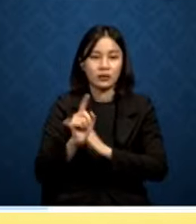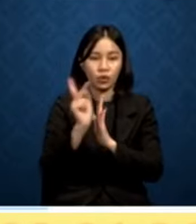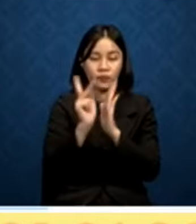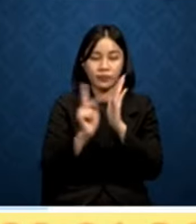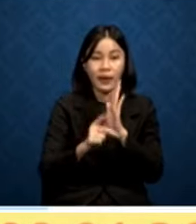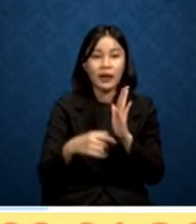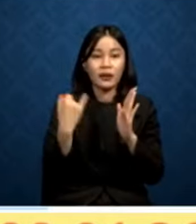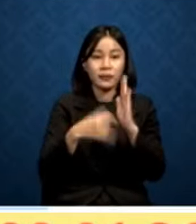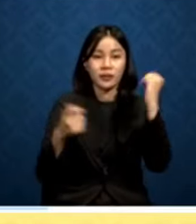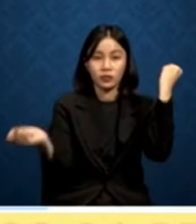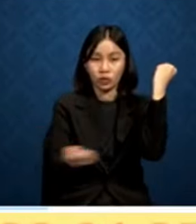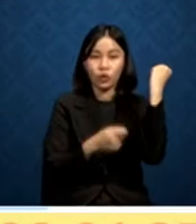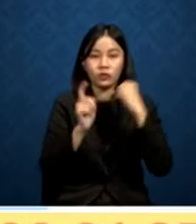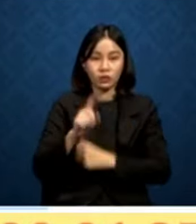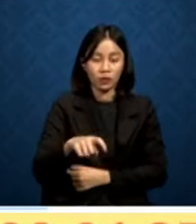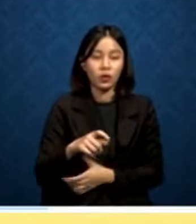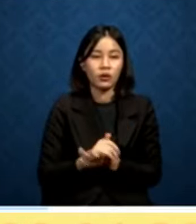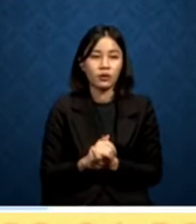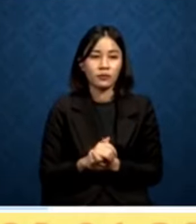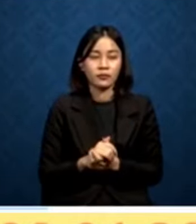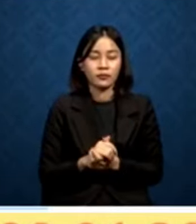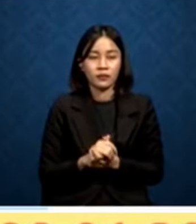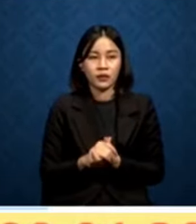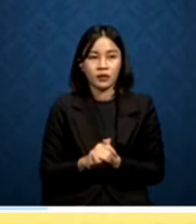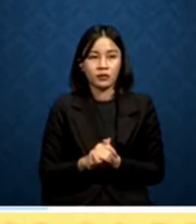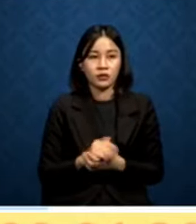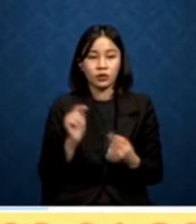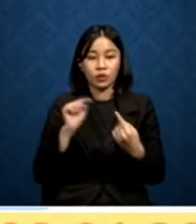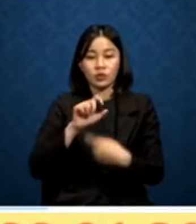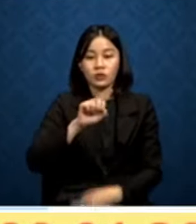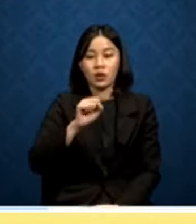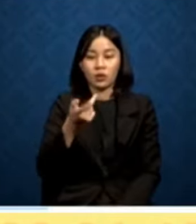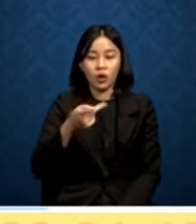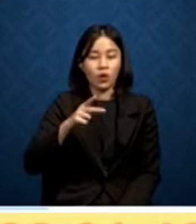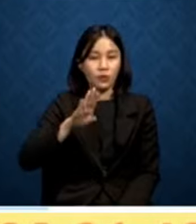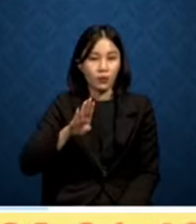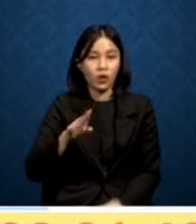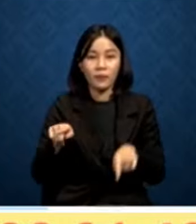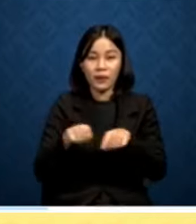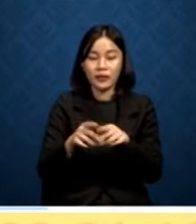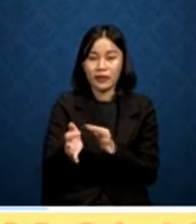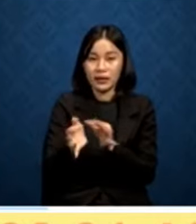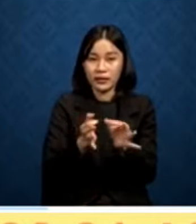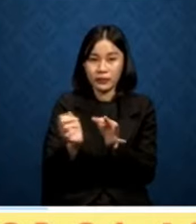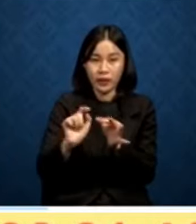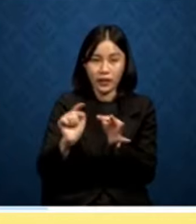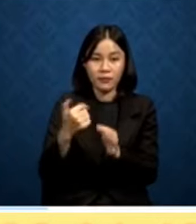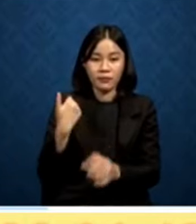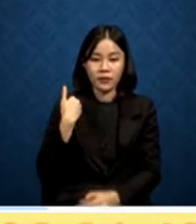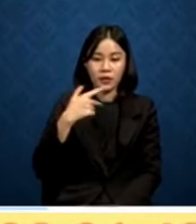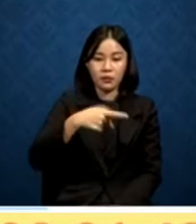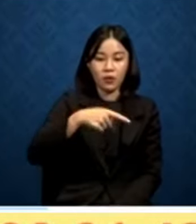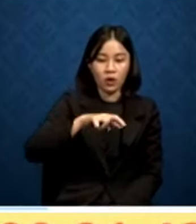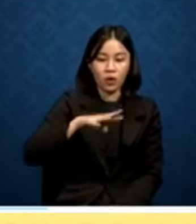อย่างเบิงต้น,ได้กลบ